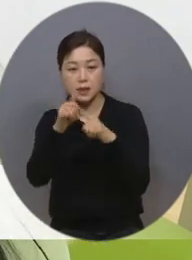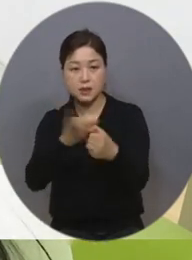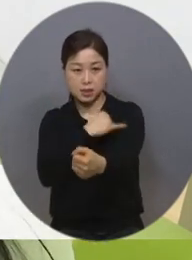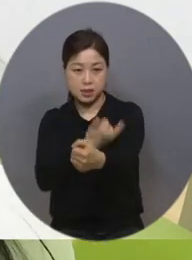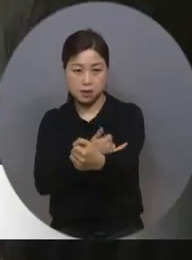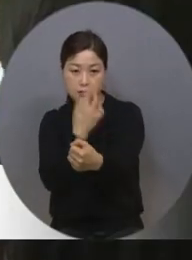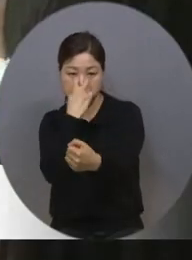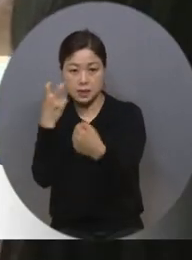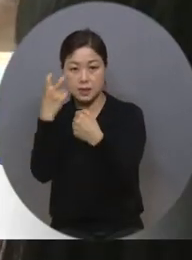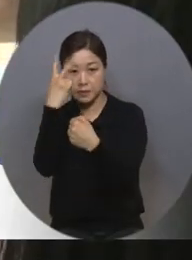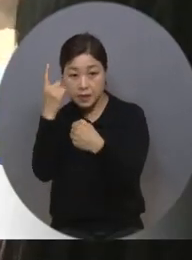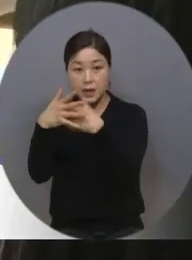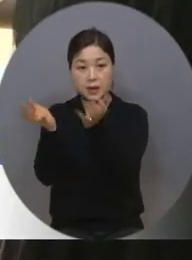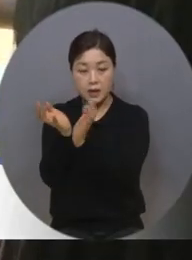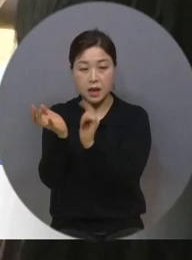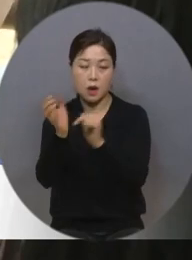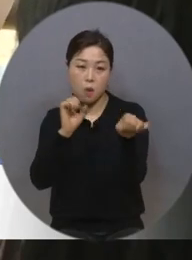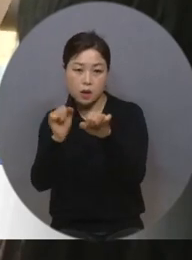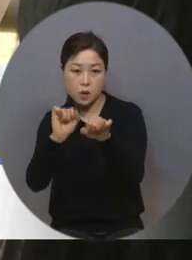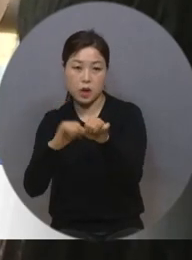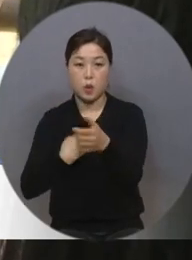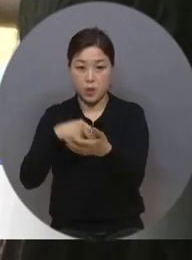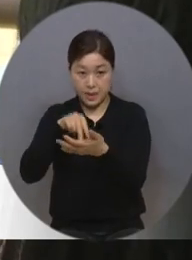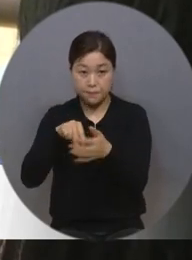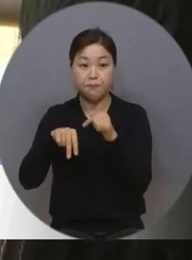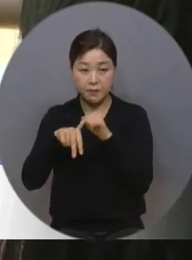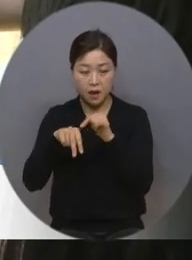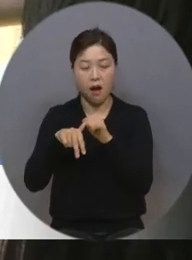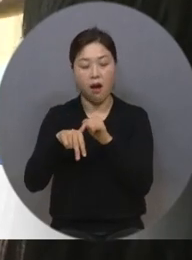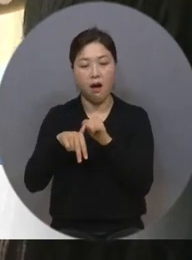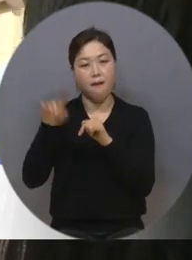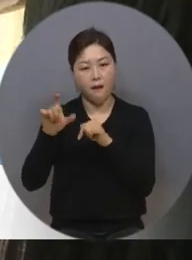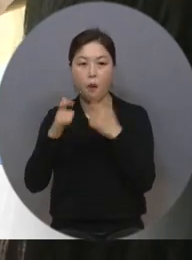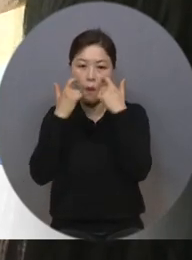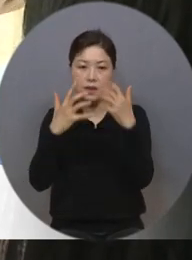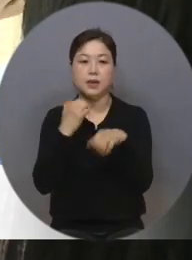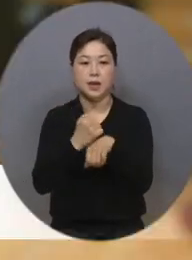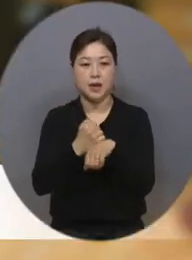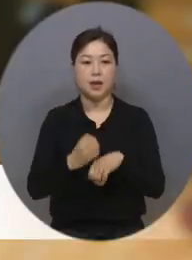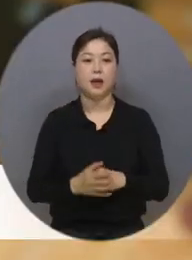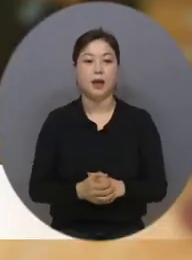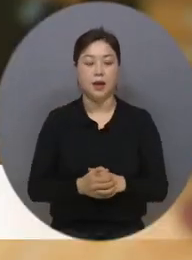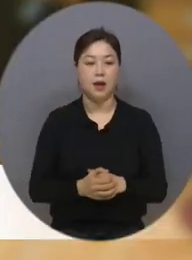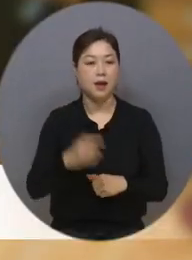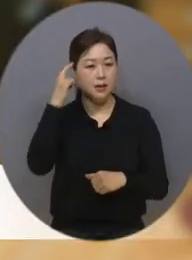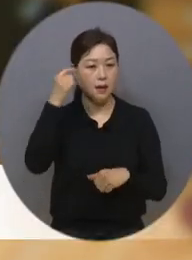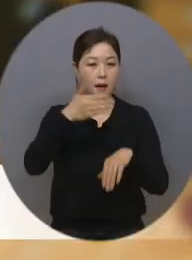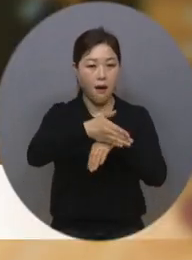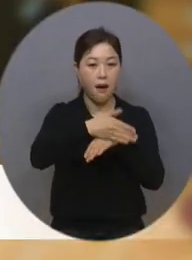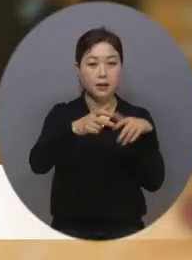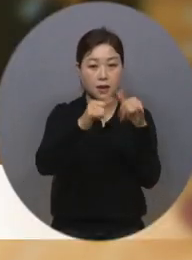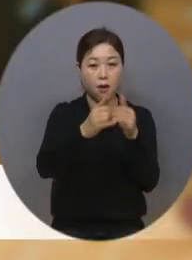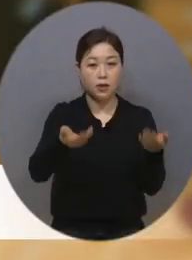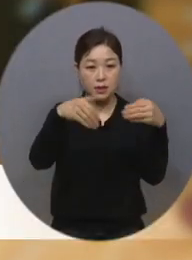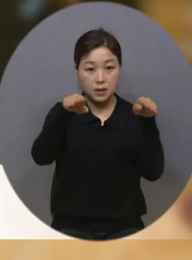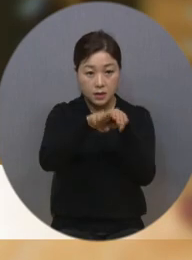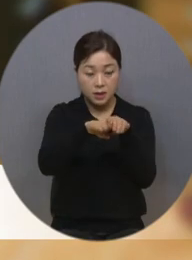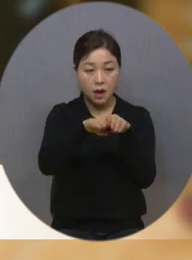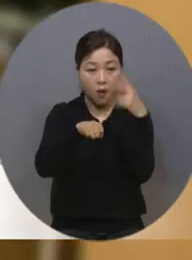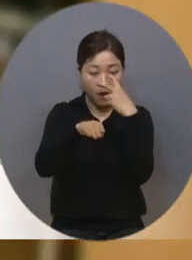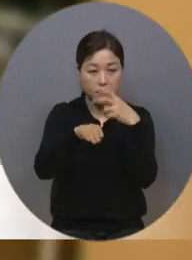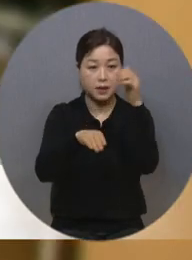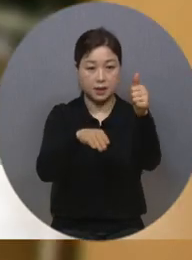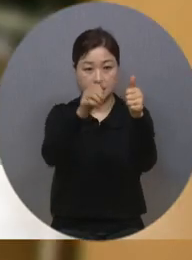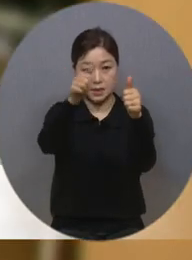지킴이단 활동에 독립성도 강화하겠다고 밝혔습니다 지적장애인 거주시설관할 지방자치단체장은 인권이